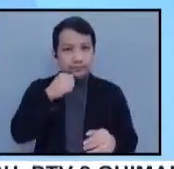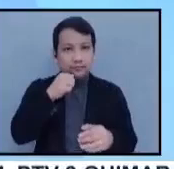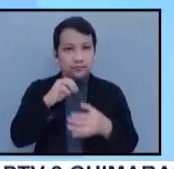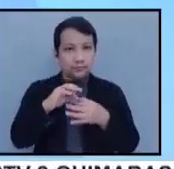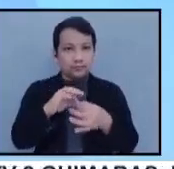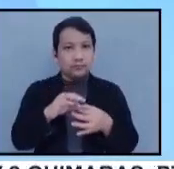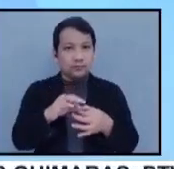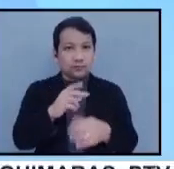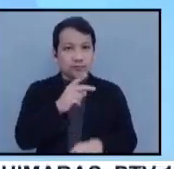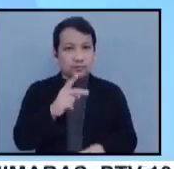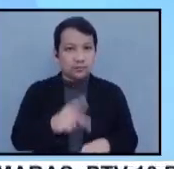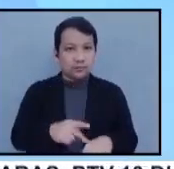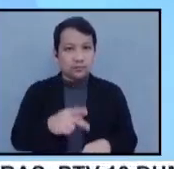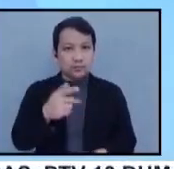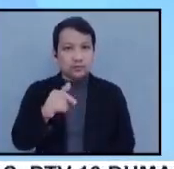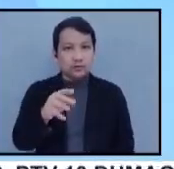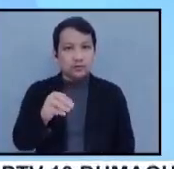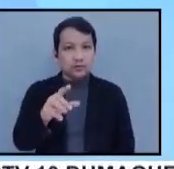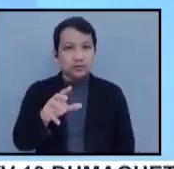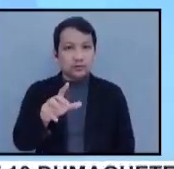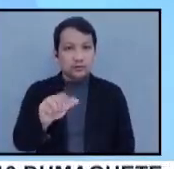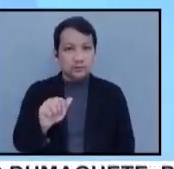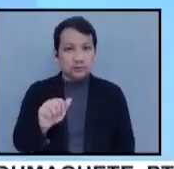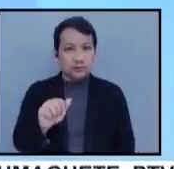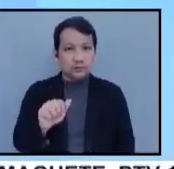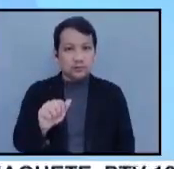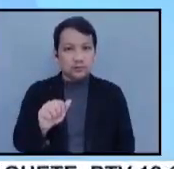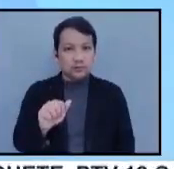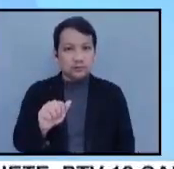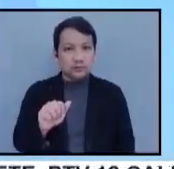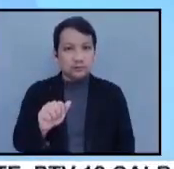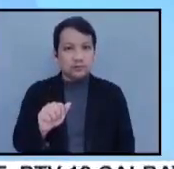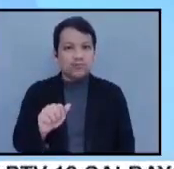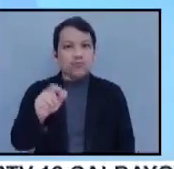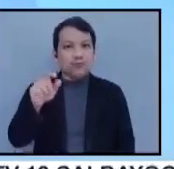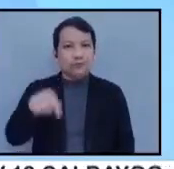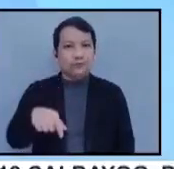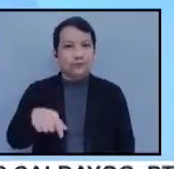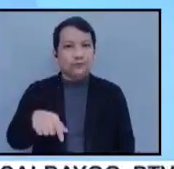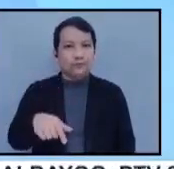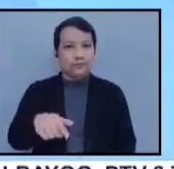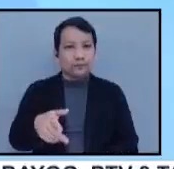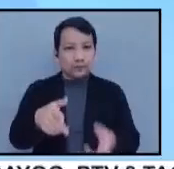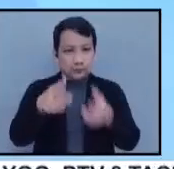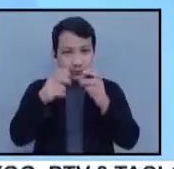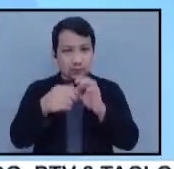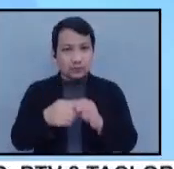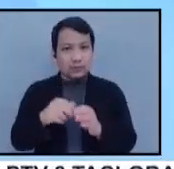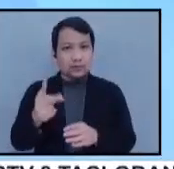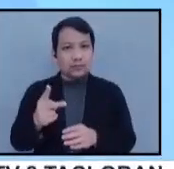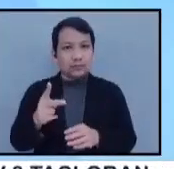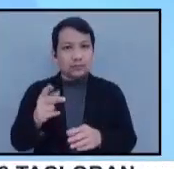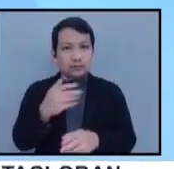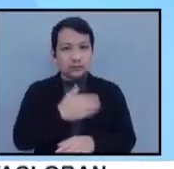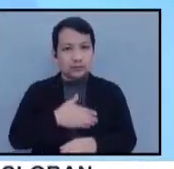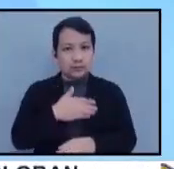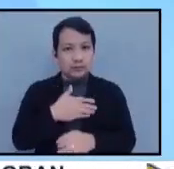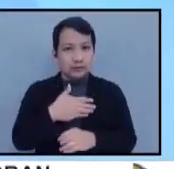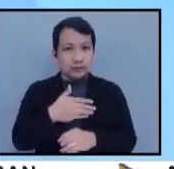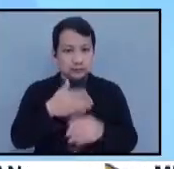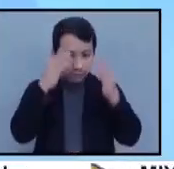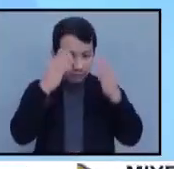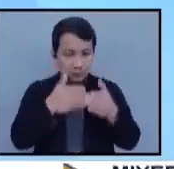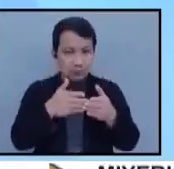at Guatemala. Katunayan, sinabi ng Pangulo na dapat pagtutuunan din ng dalawang bansa ang climate change.